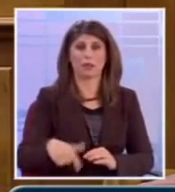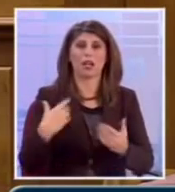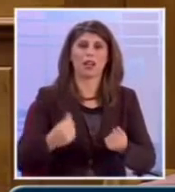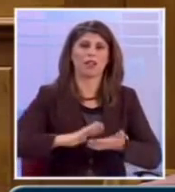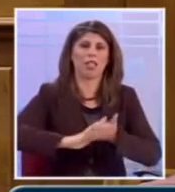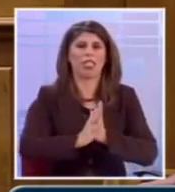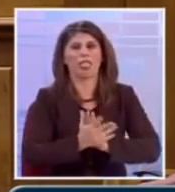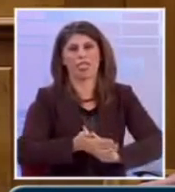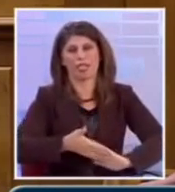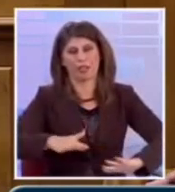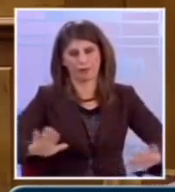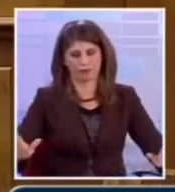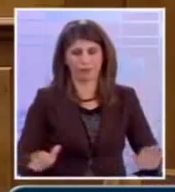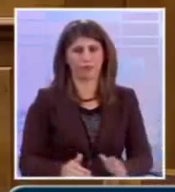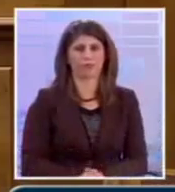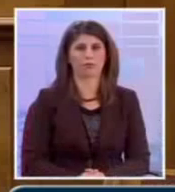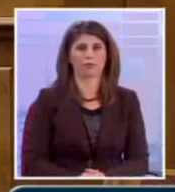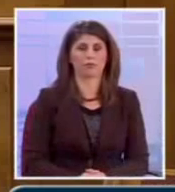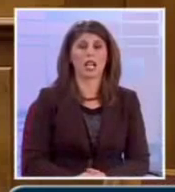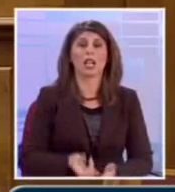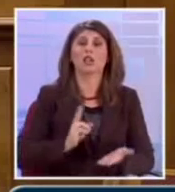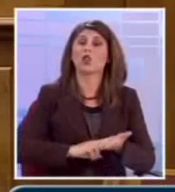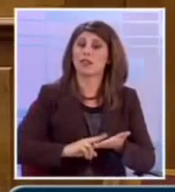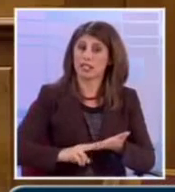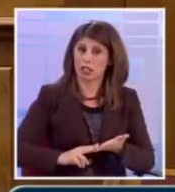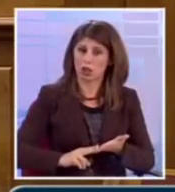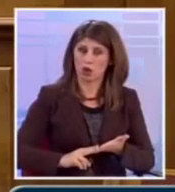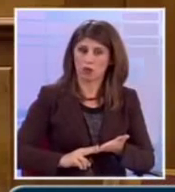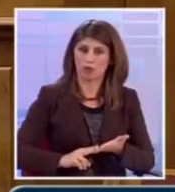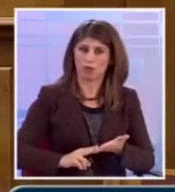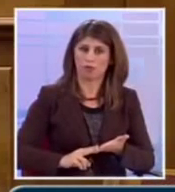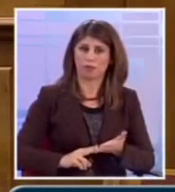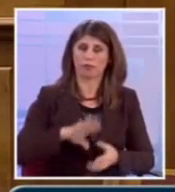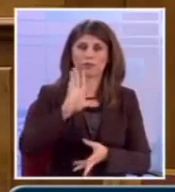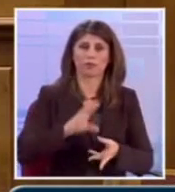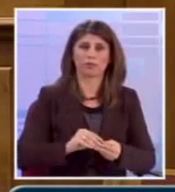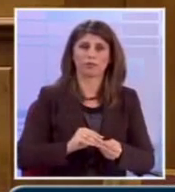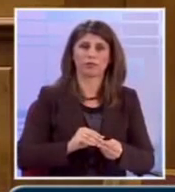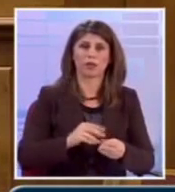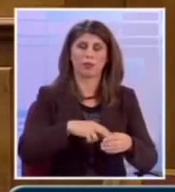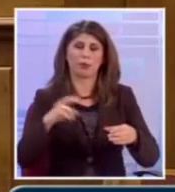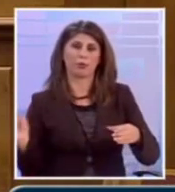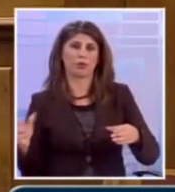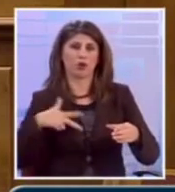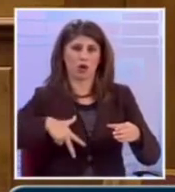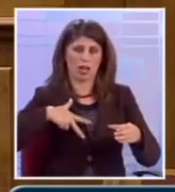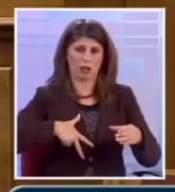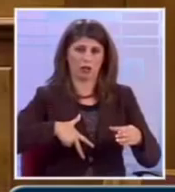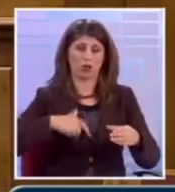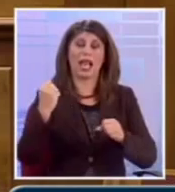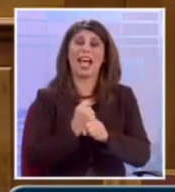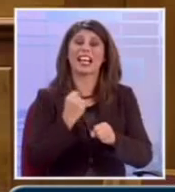ισοπέδωση στο ασφαλιστικό με συνολική απόσυψη του κράτους στα